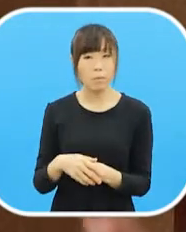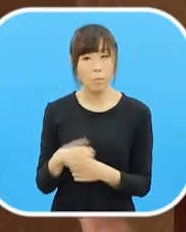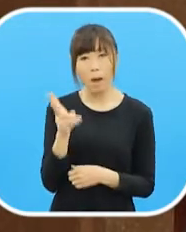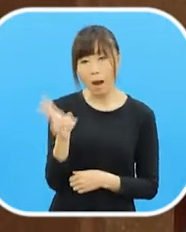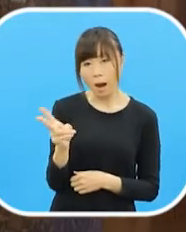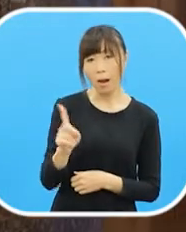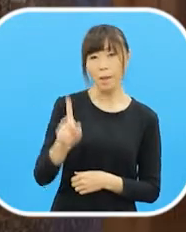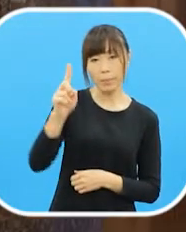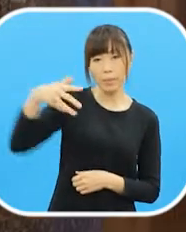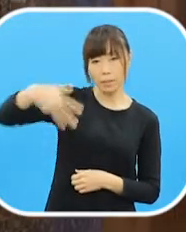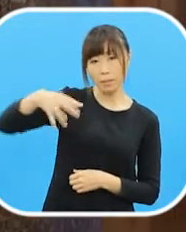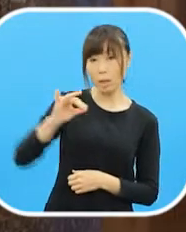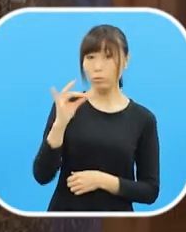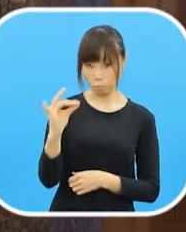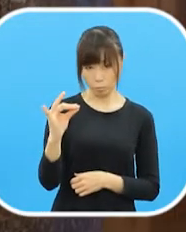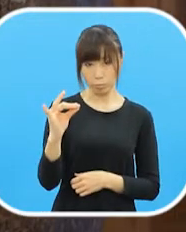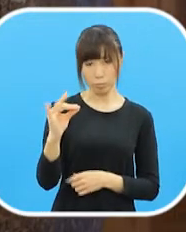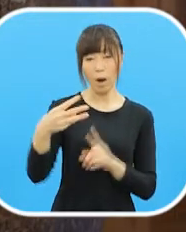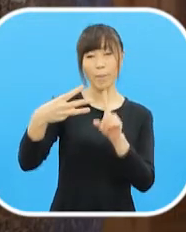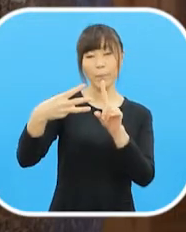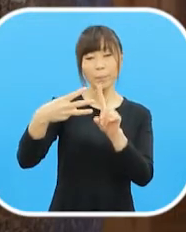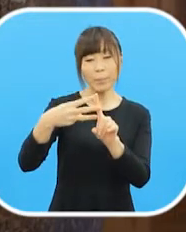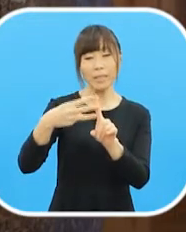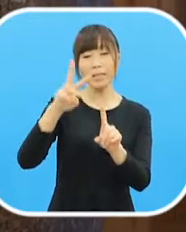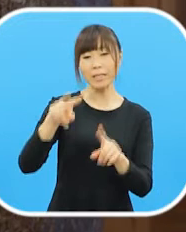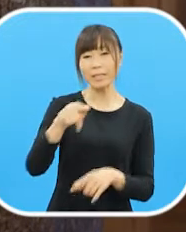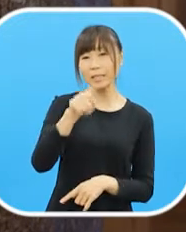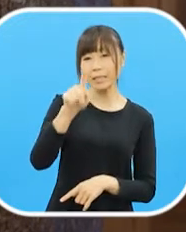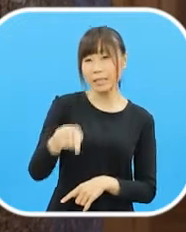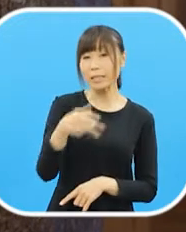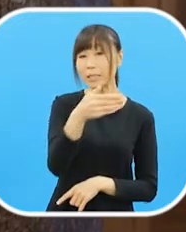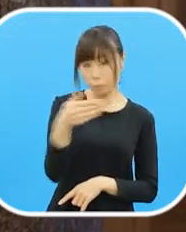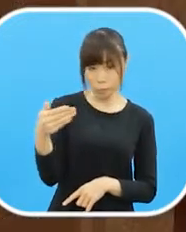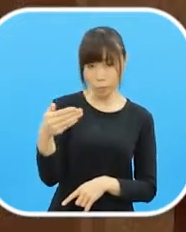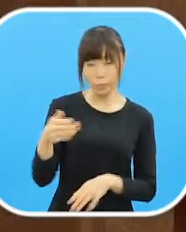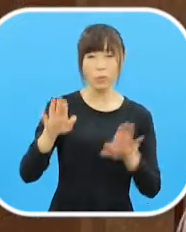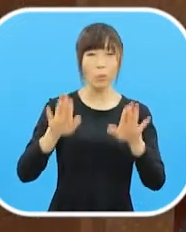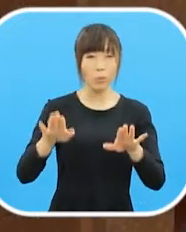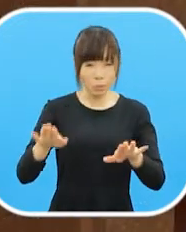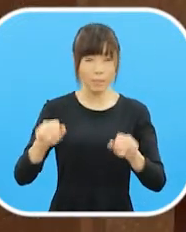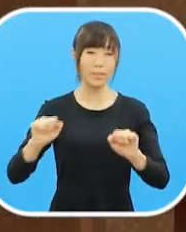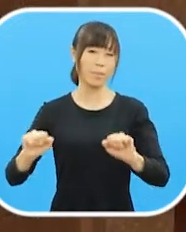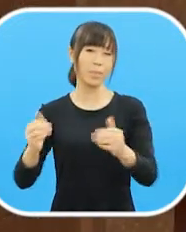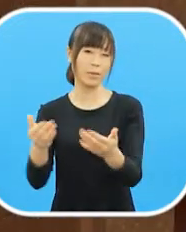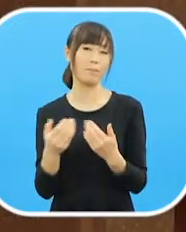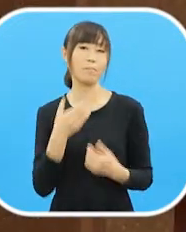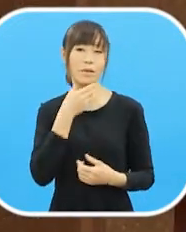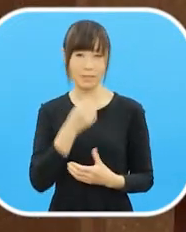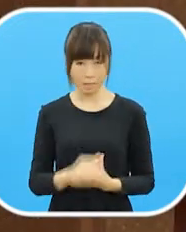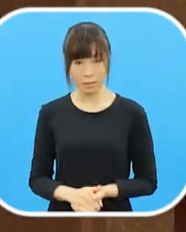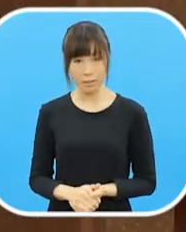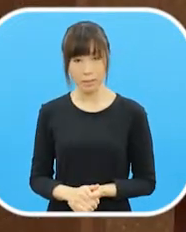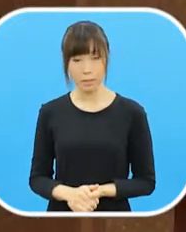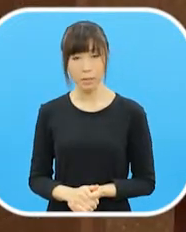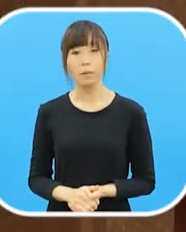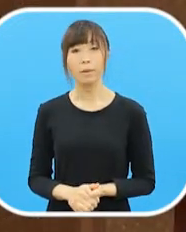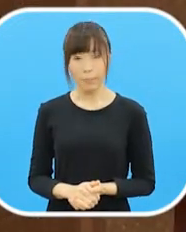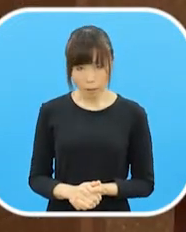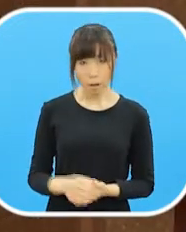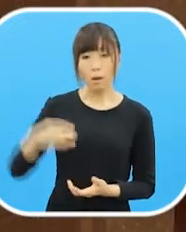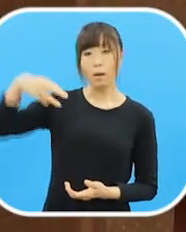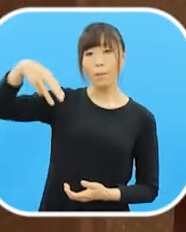ということで ね、今年はねまた頑張ってもらいたい。またですね、マスターズ